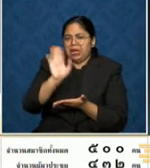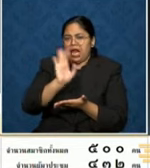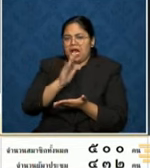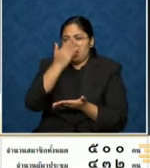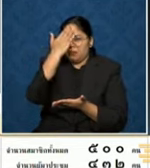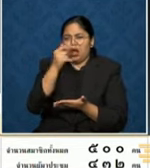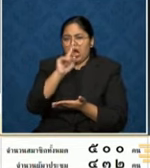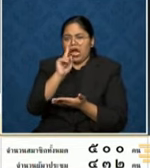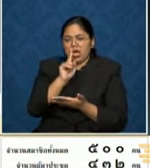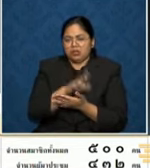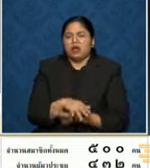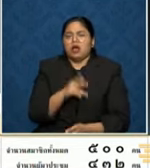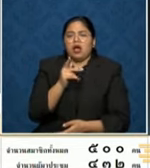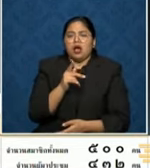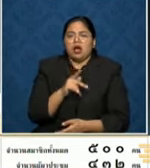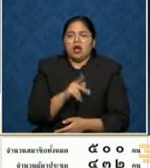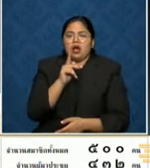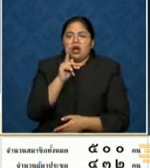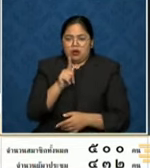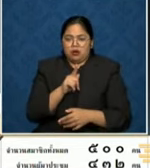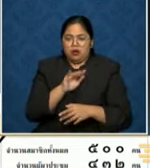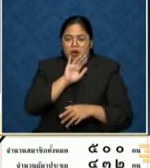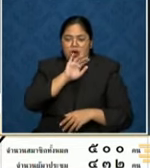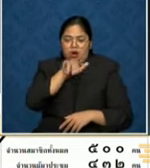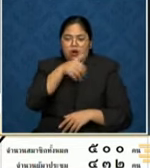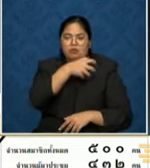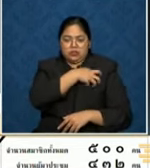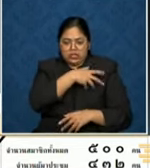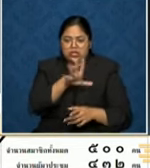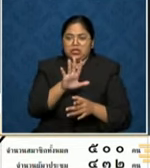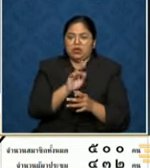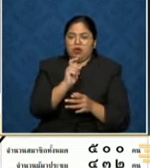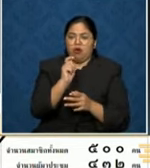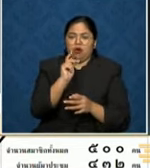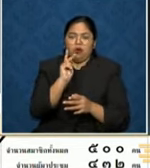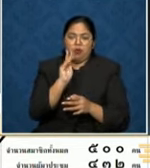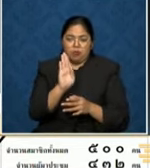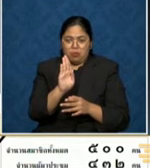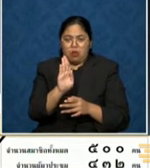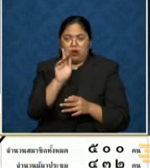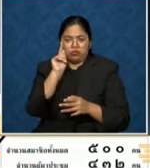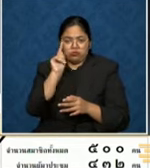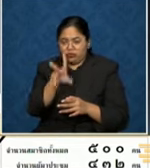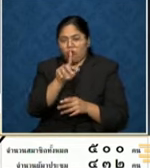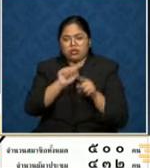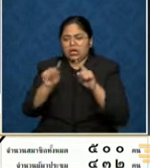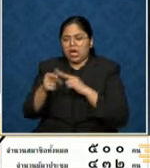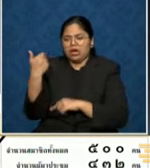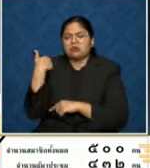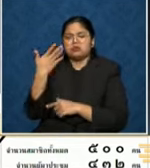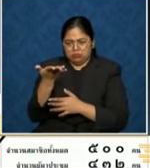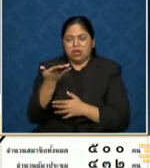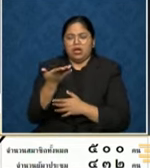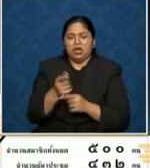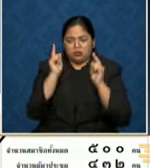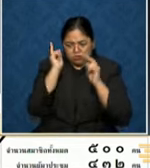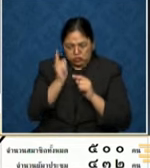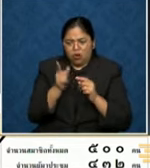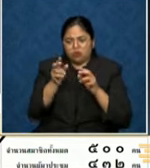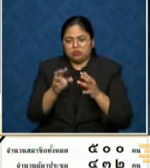านกรมส่งเสริมการปกครองส่วนท้องถิ่นปล่อยล็อกสักทีครับท่านประธานครับให้เขาเสนอขอจัดตั้งงบประมาณเองมาเลยไม่ต้องไปจำ